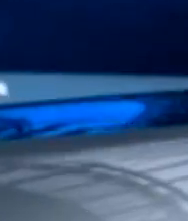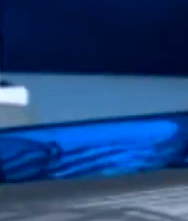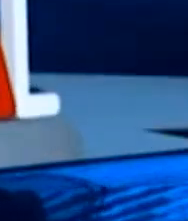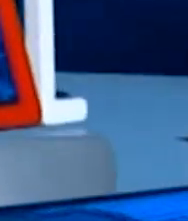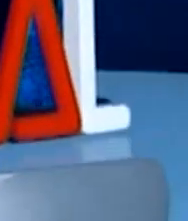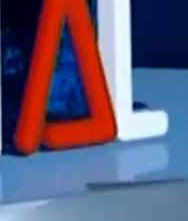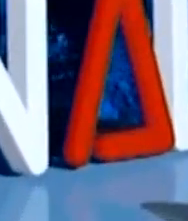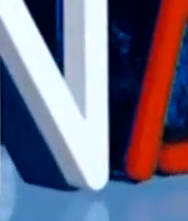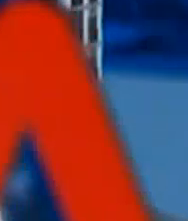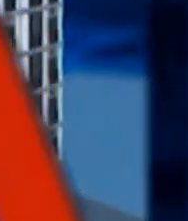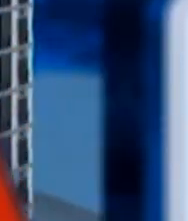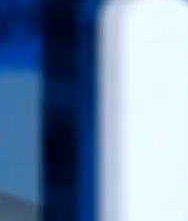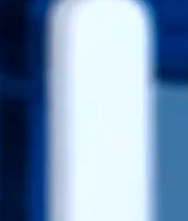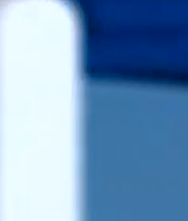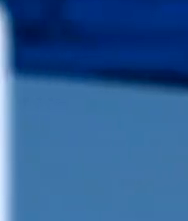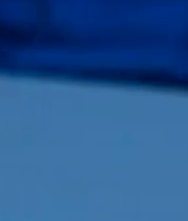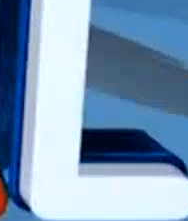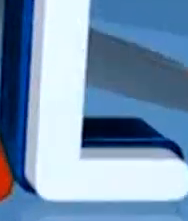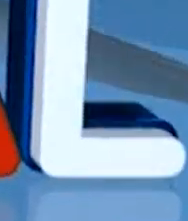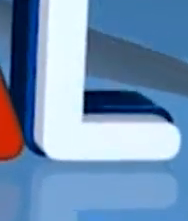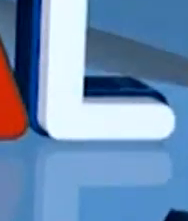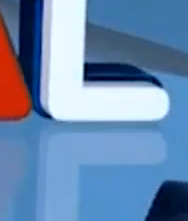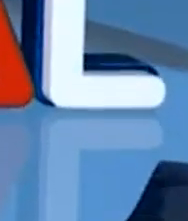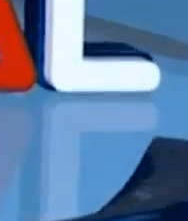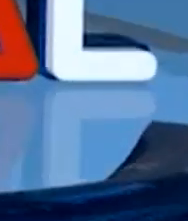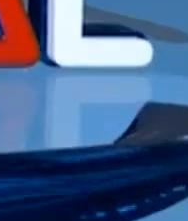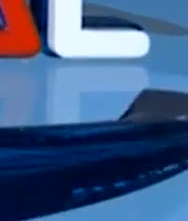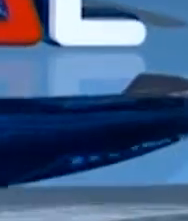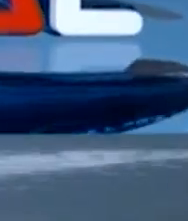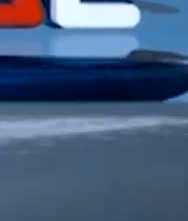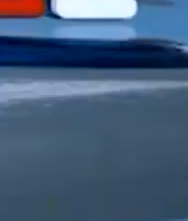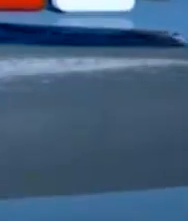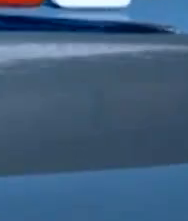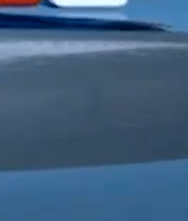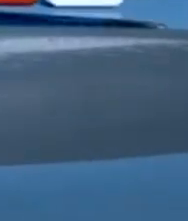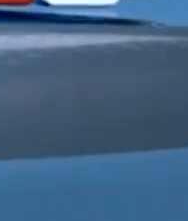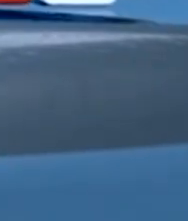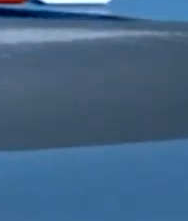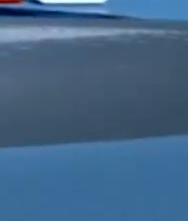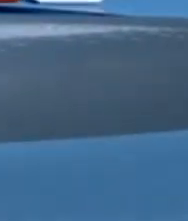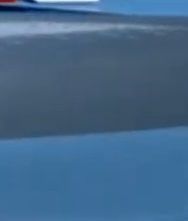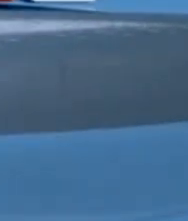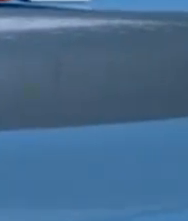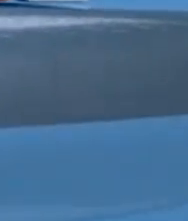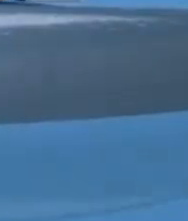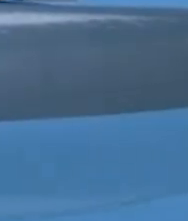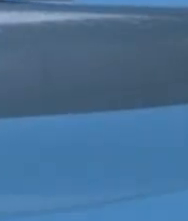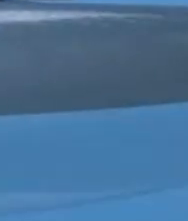la 14 zile. De asemenea, este pregătit și un film care va fi